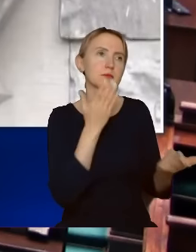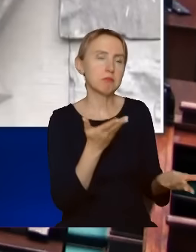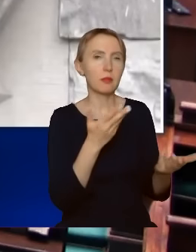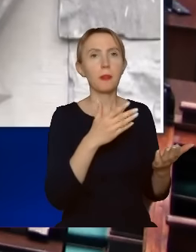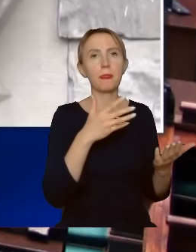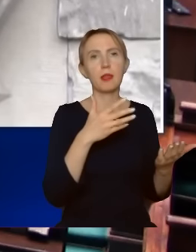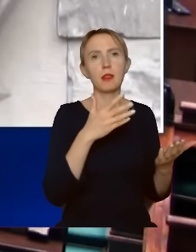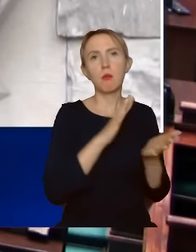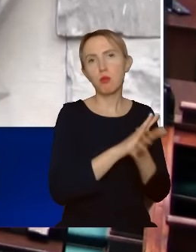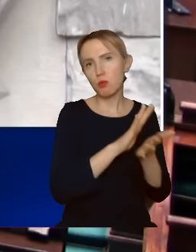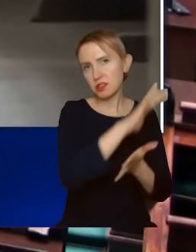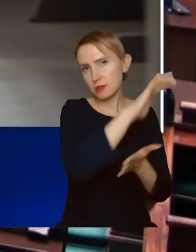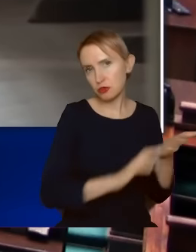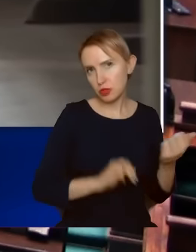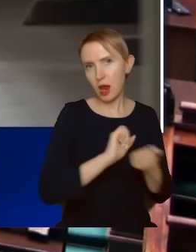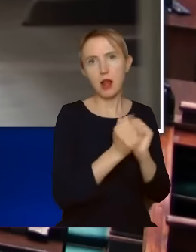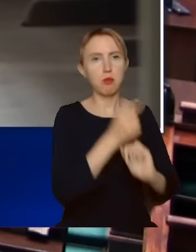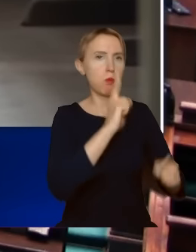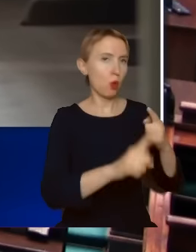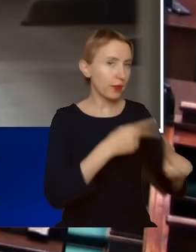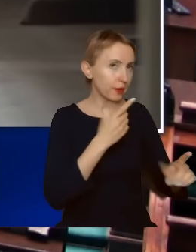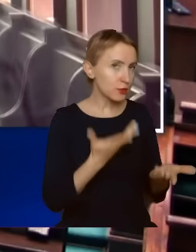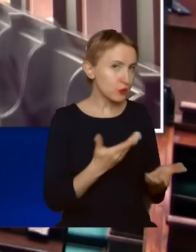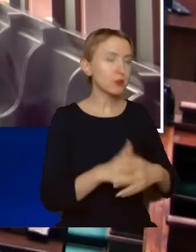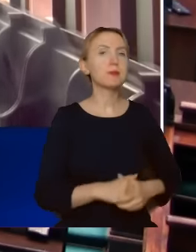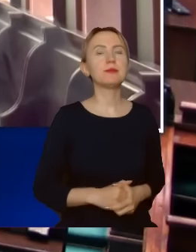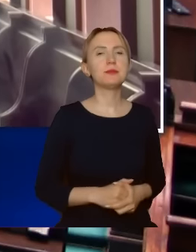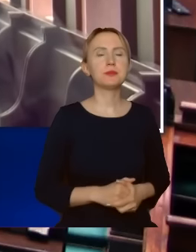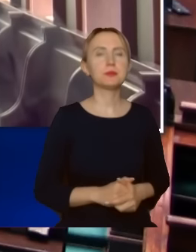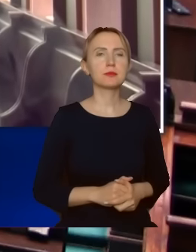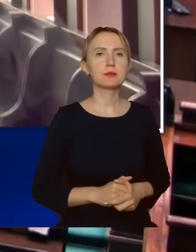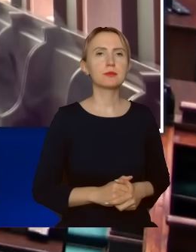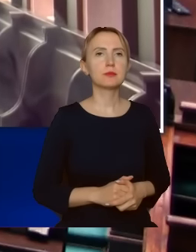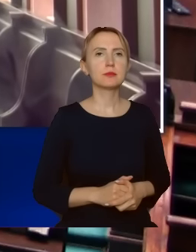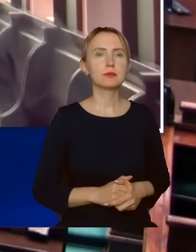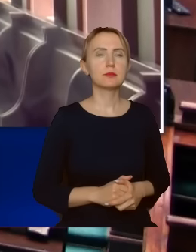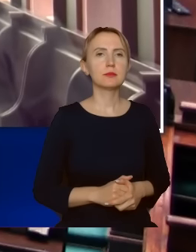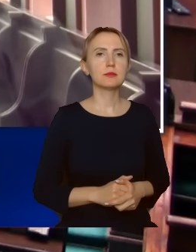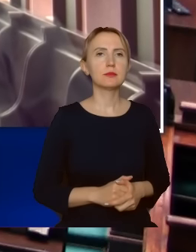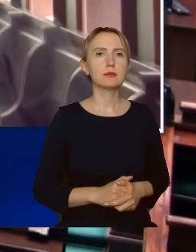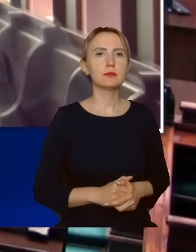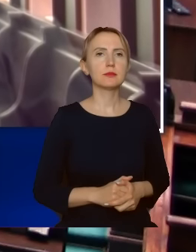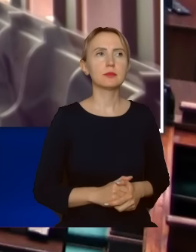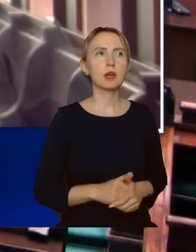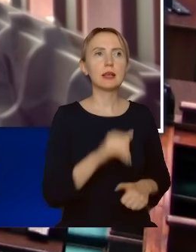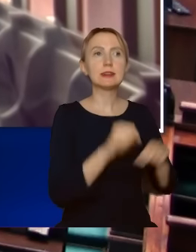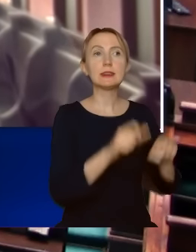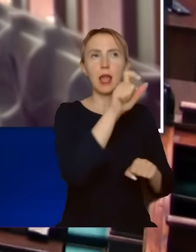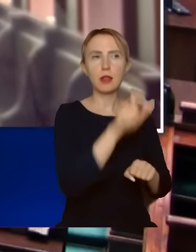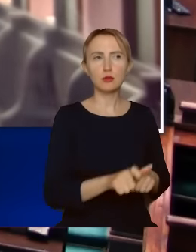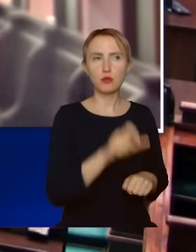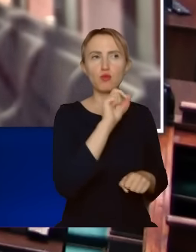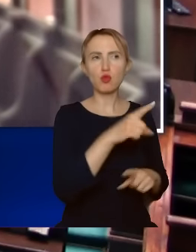publicystyczny albo wręcz polityczny i czy wymaganie od sędziów którzy są